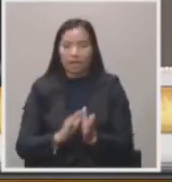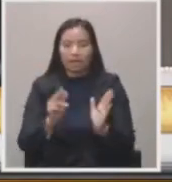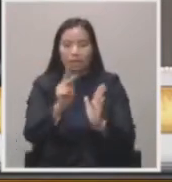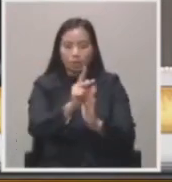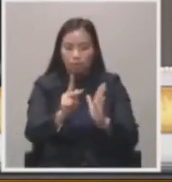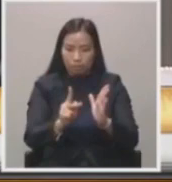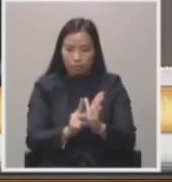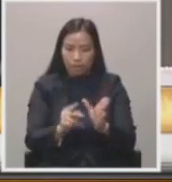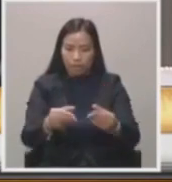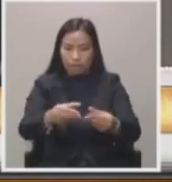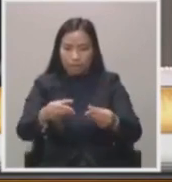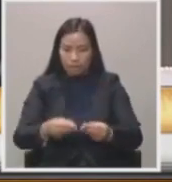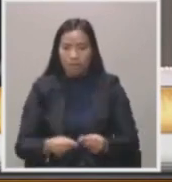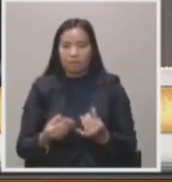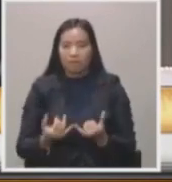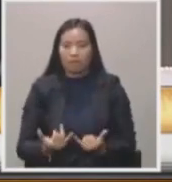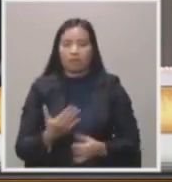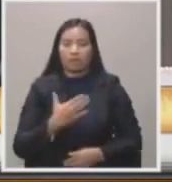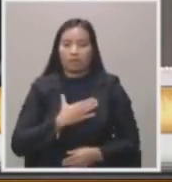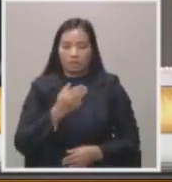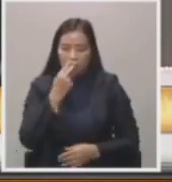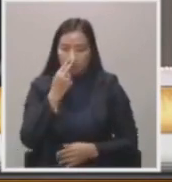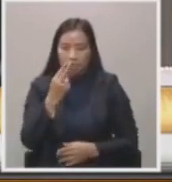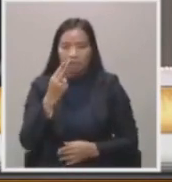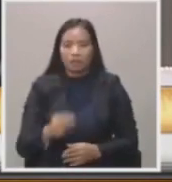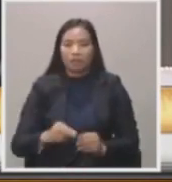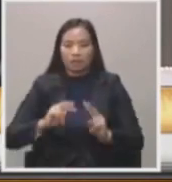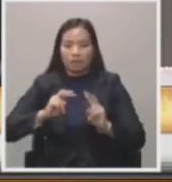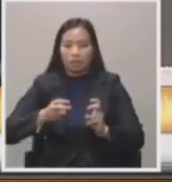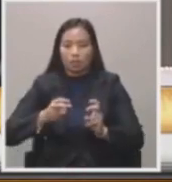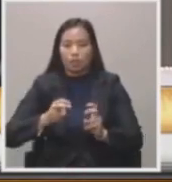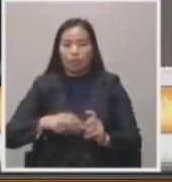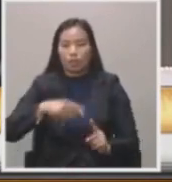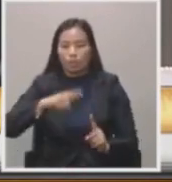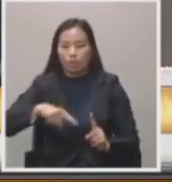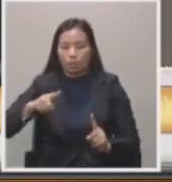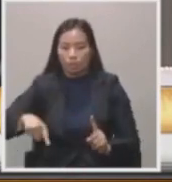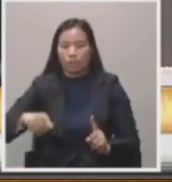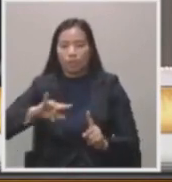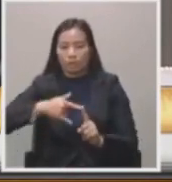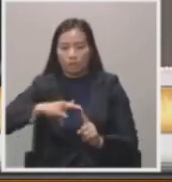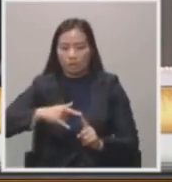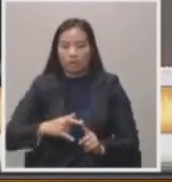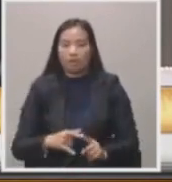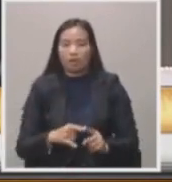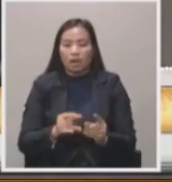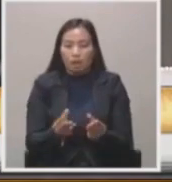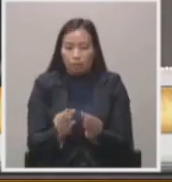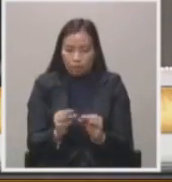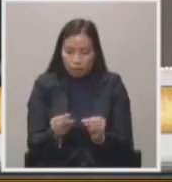ายฉบับนี้ออกมาเราจะเห็นเรื่องของคลื่นความถี่ไม่เรื่องจะวิทยุกระจายเสียงวิทยุโทรทั